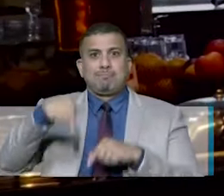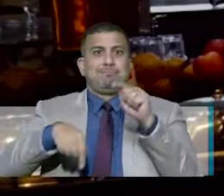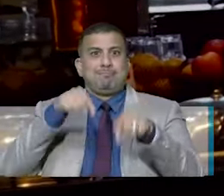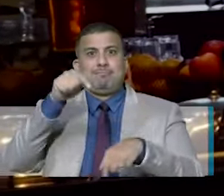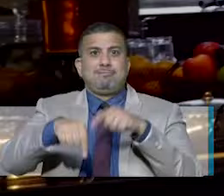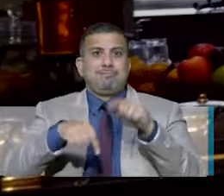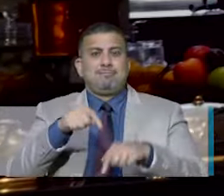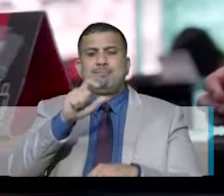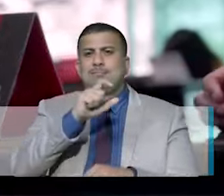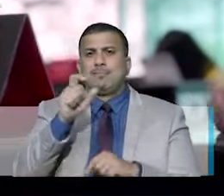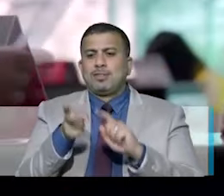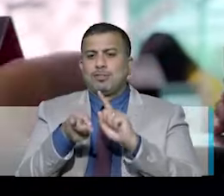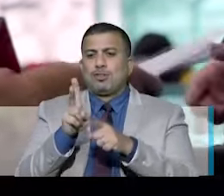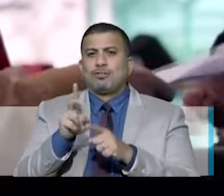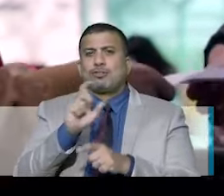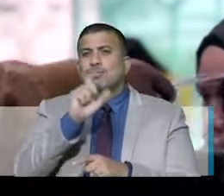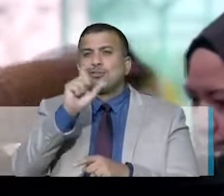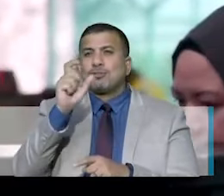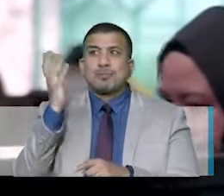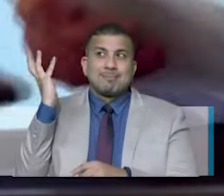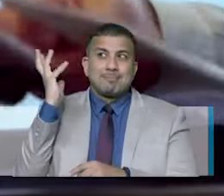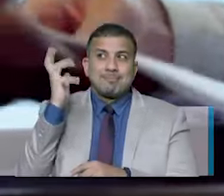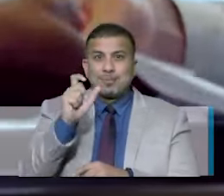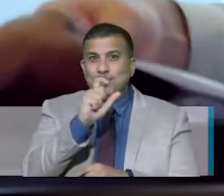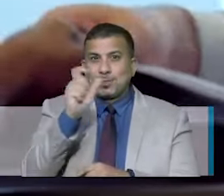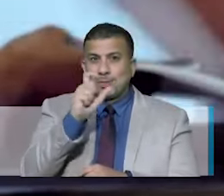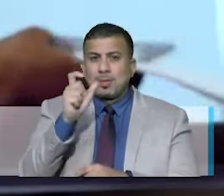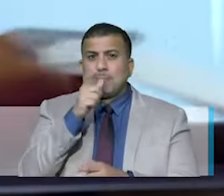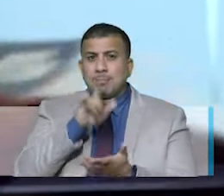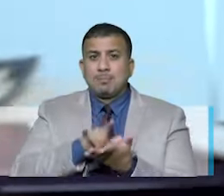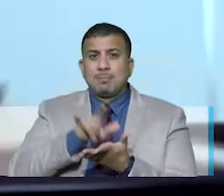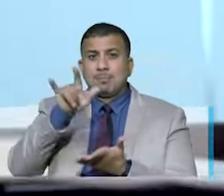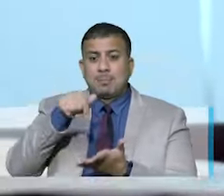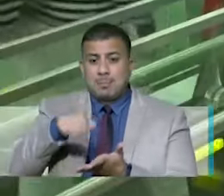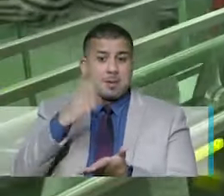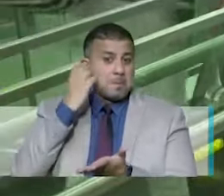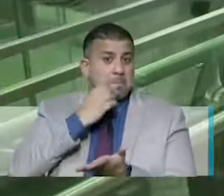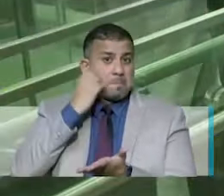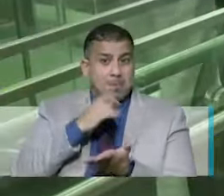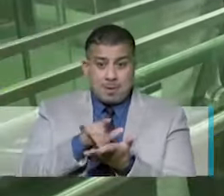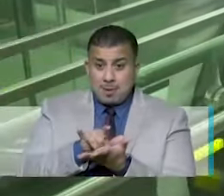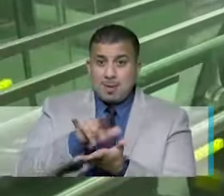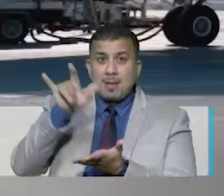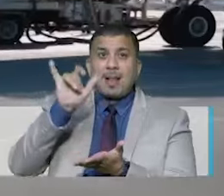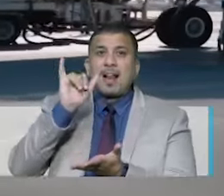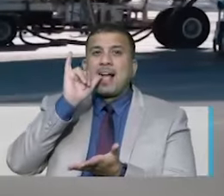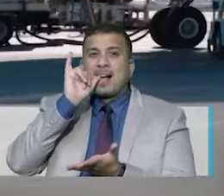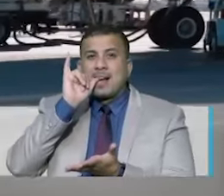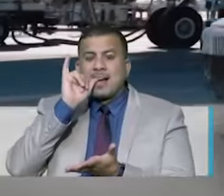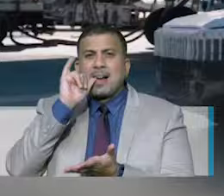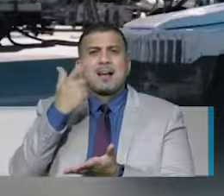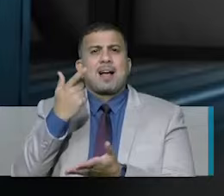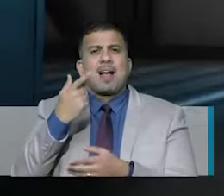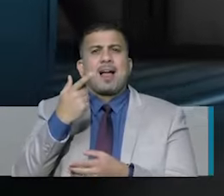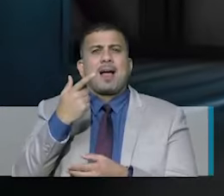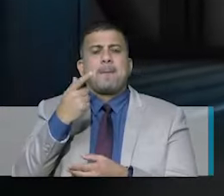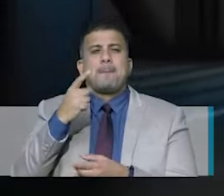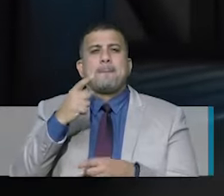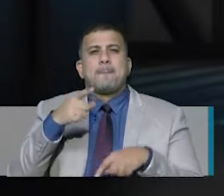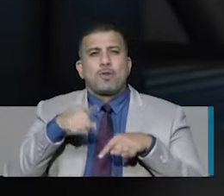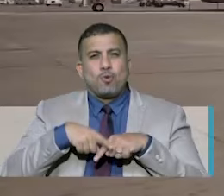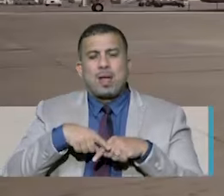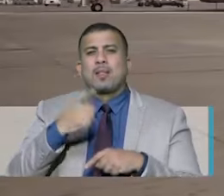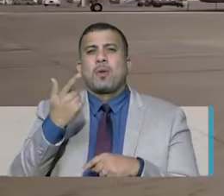خلال الاشهر الاثن عش الماضيه وبالنسبه للمسافرين من دوله الامارات جاءت لندن واثنا وباريس في